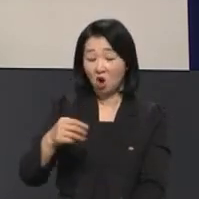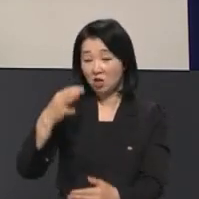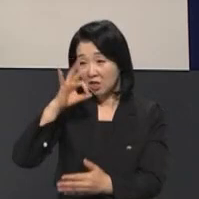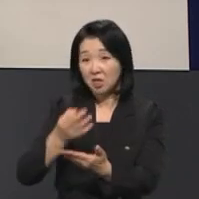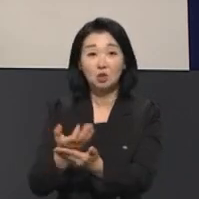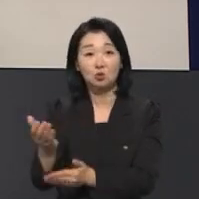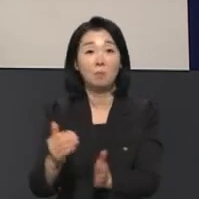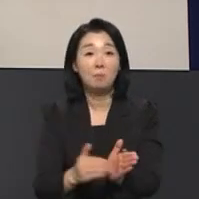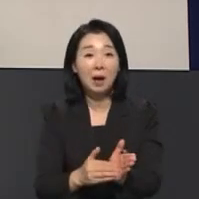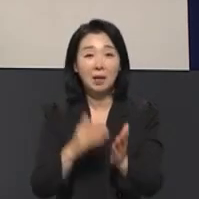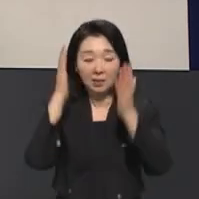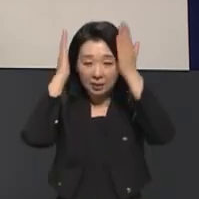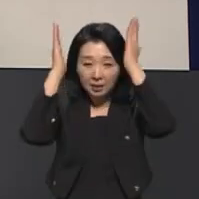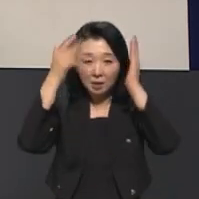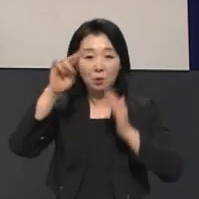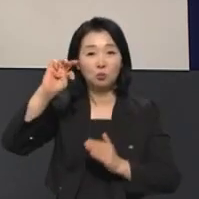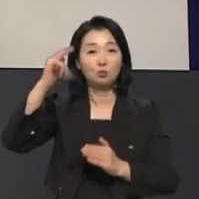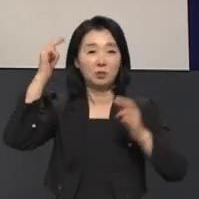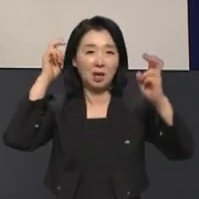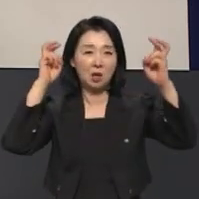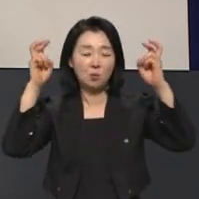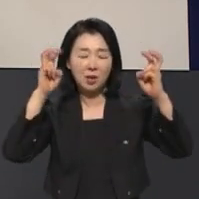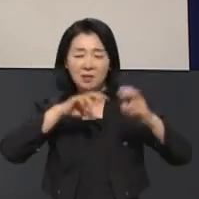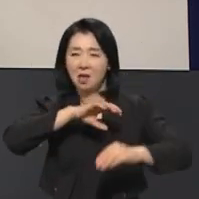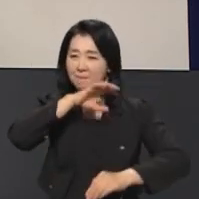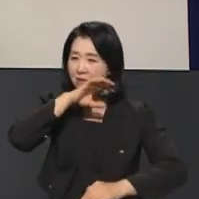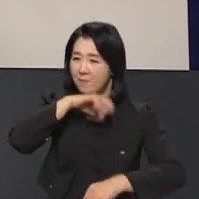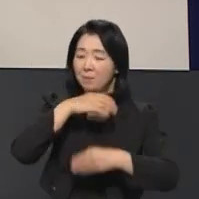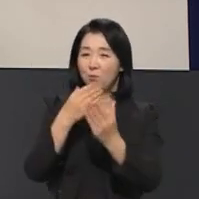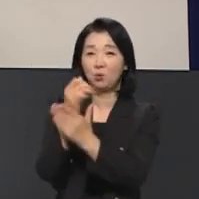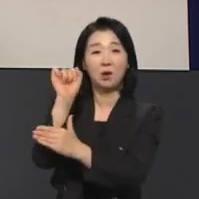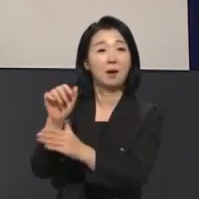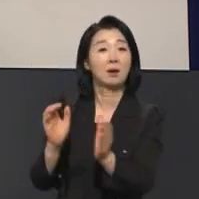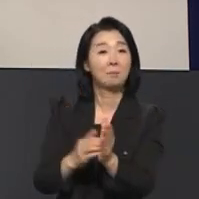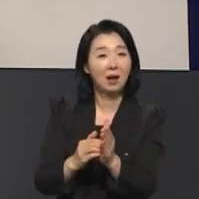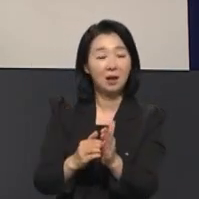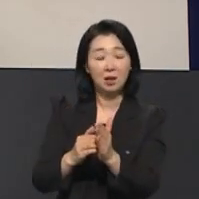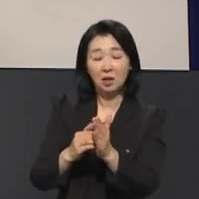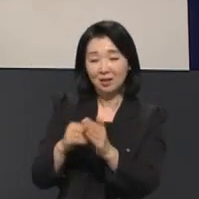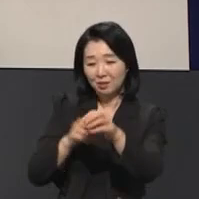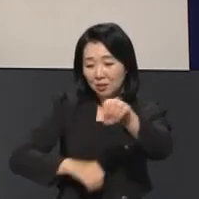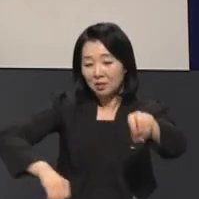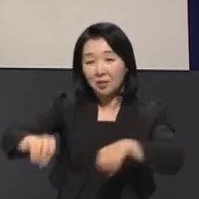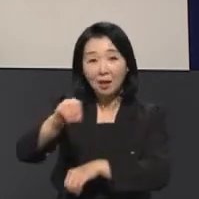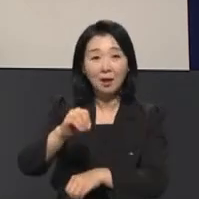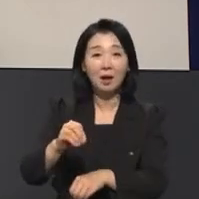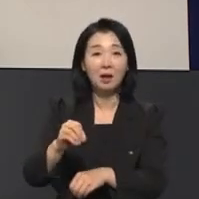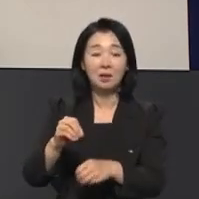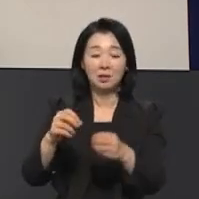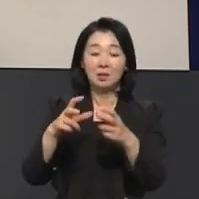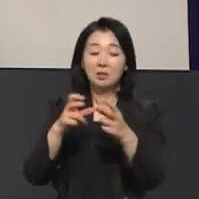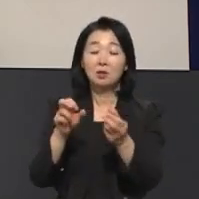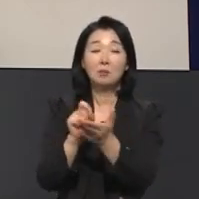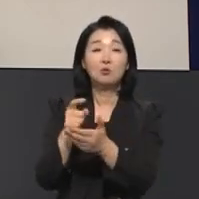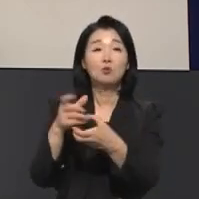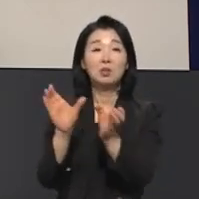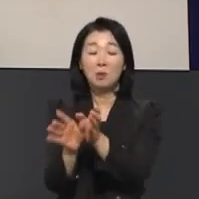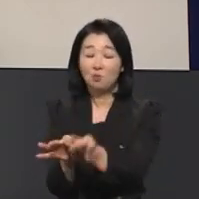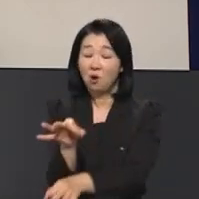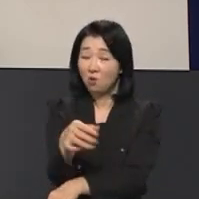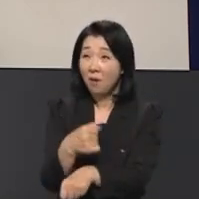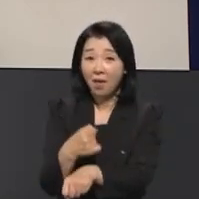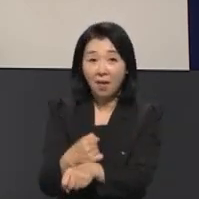또 네이버와 두산건설 등의 민원을 들어주고 그 대가로 성남FC에 후원금을 내게 한 혐의도 이 대표에게